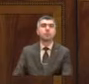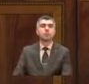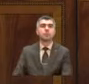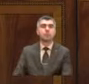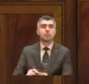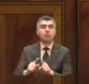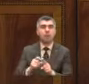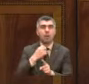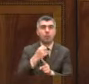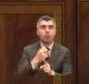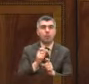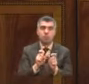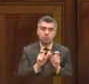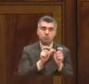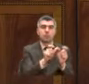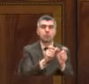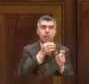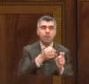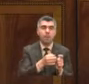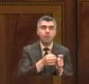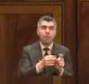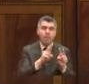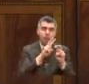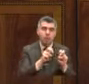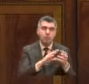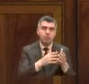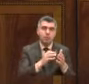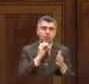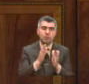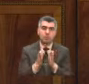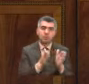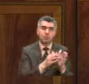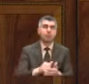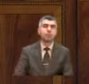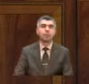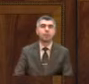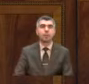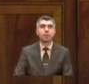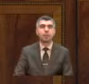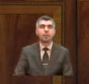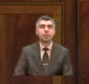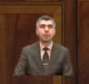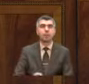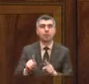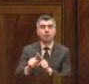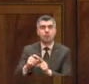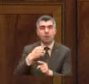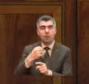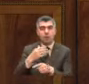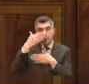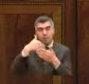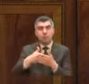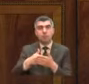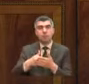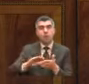الحكامة راه الآن كاين دراسة قائمة باش يمكن لينا نرجعوا. الأمر الآخر كتكلا على الاستثمارات، اليوم البلاد ديالنا من